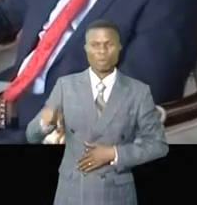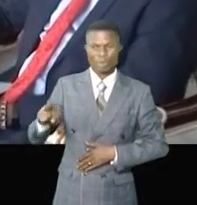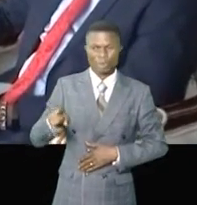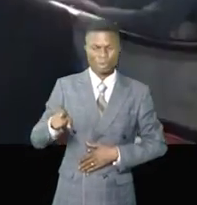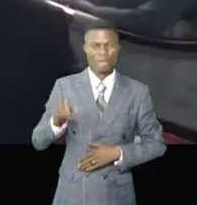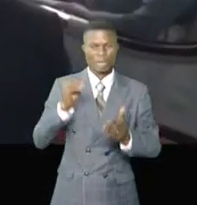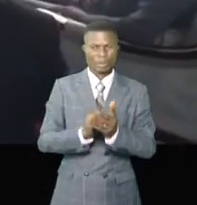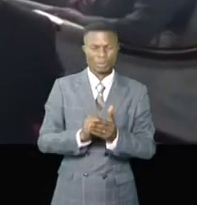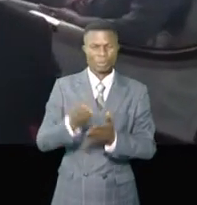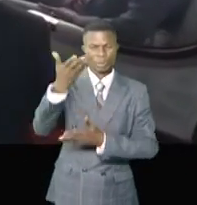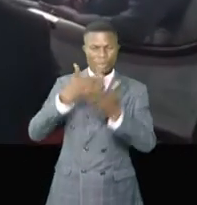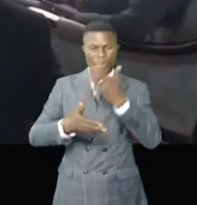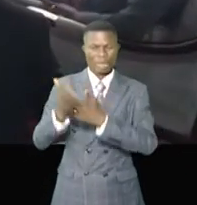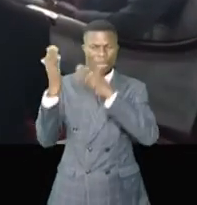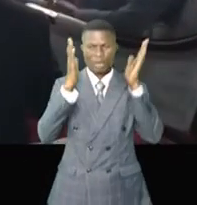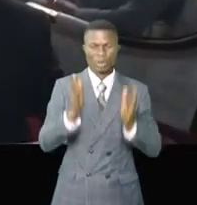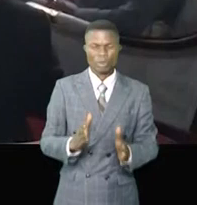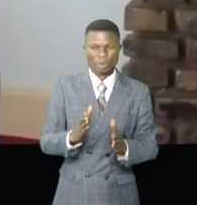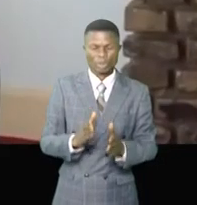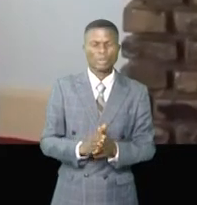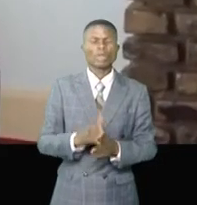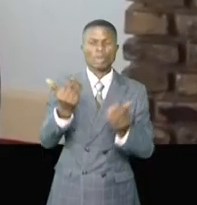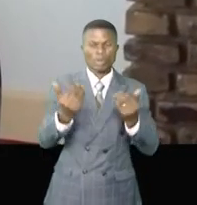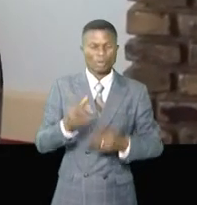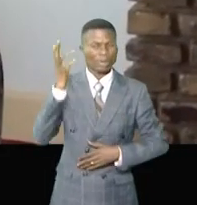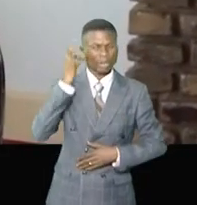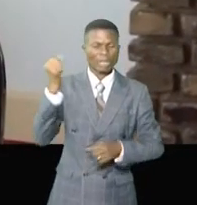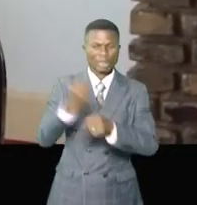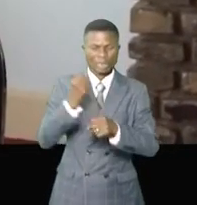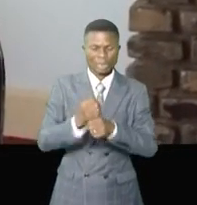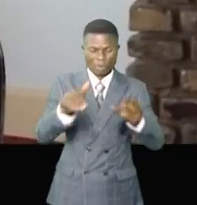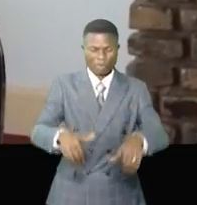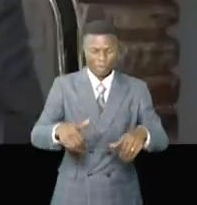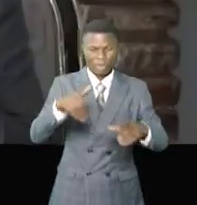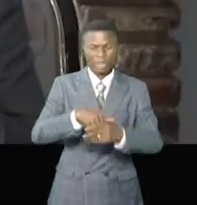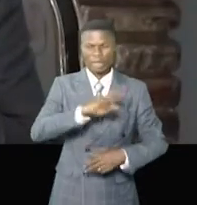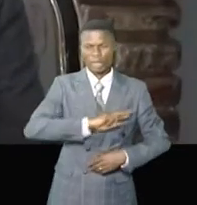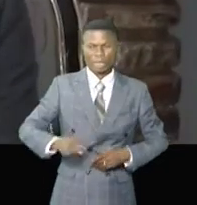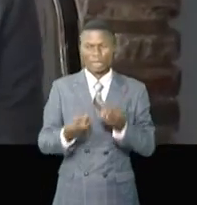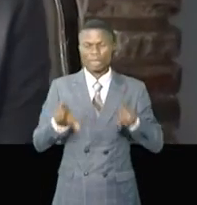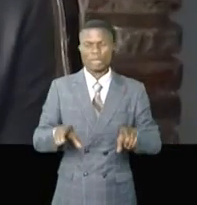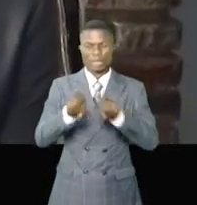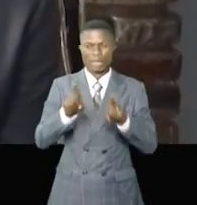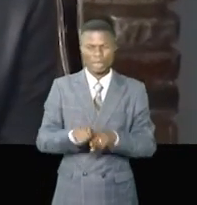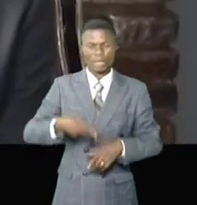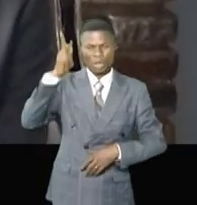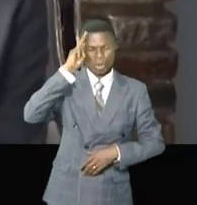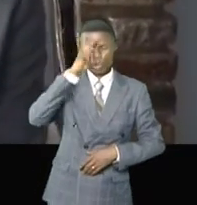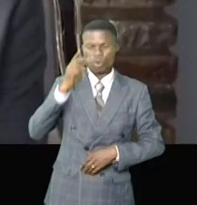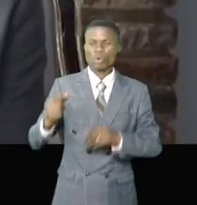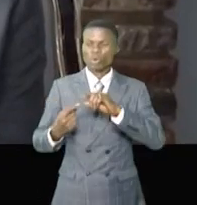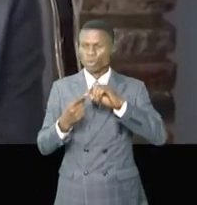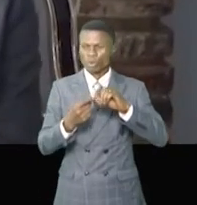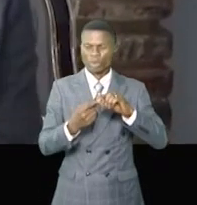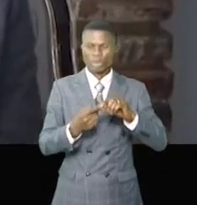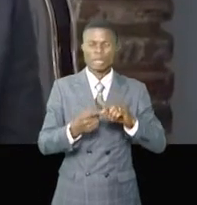entre autres les échanges commerciaux et le vœu du Kenya d'investir dans l'agriculture en RDC en général et dans le Haut-Katanga en particulier,